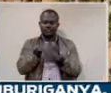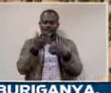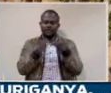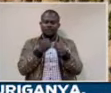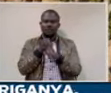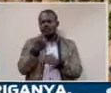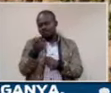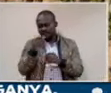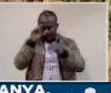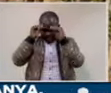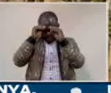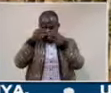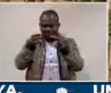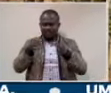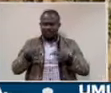nize finance